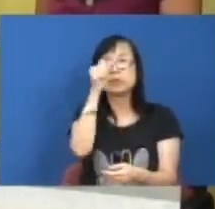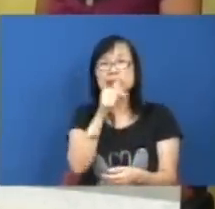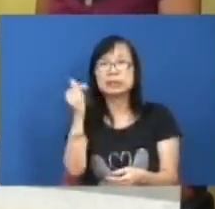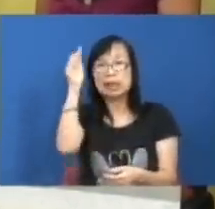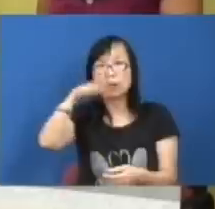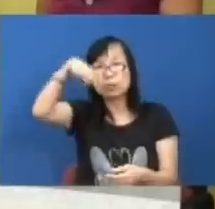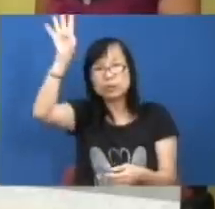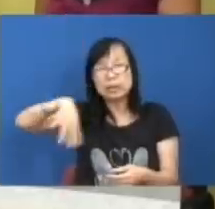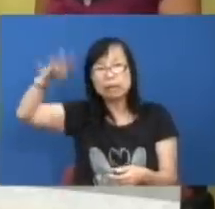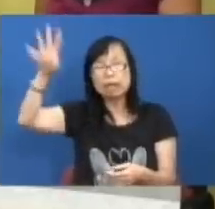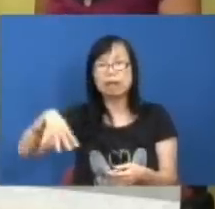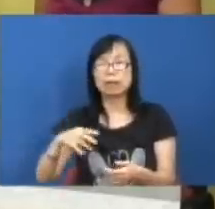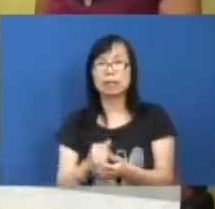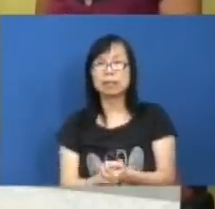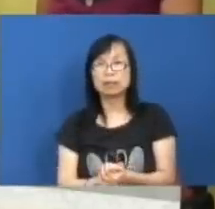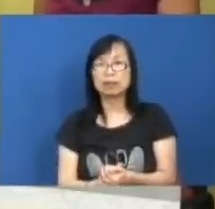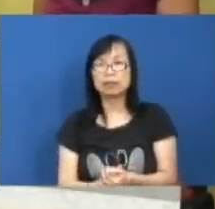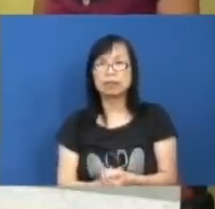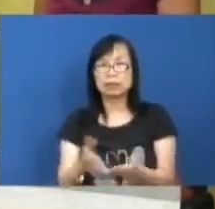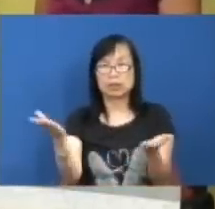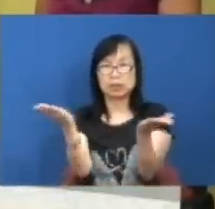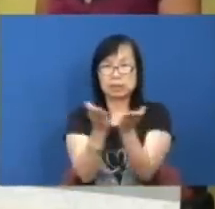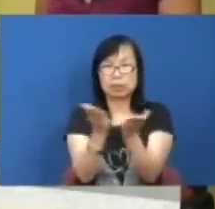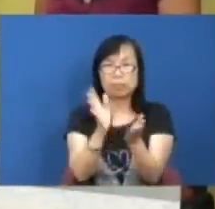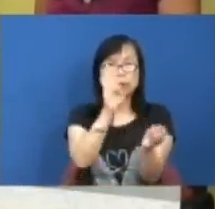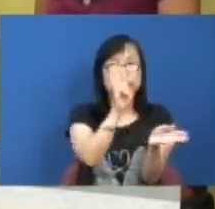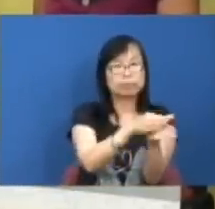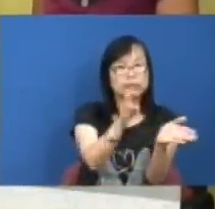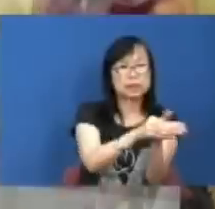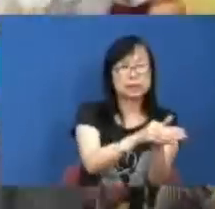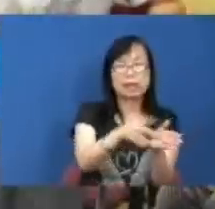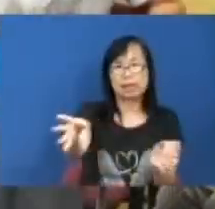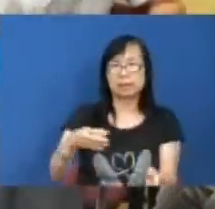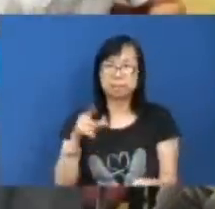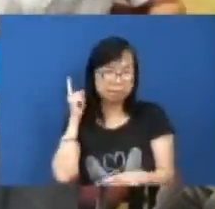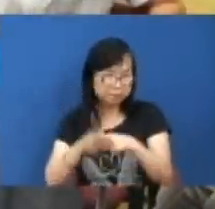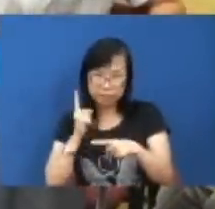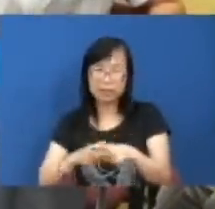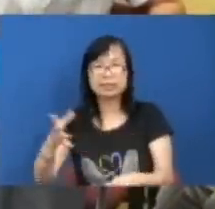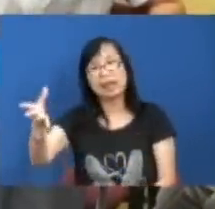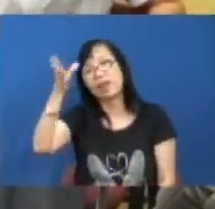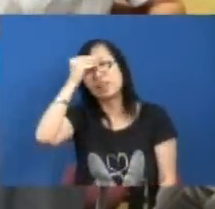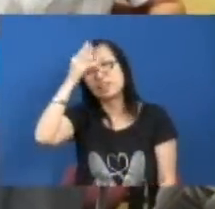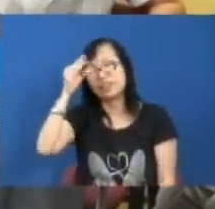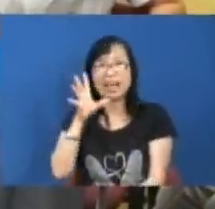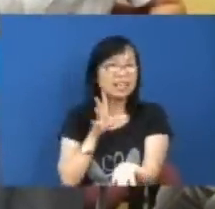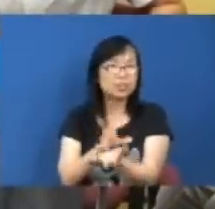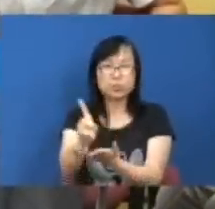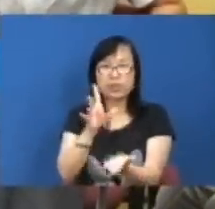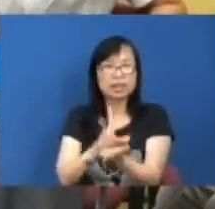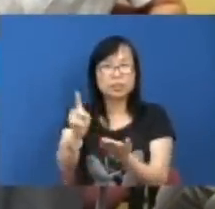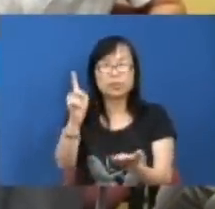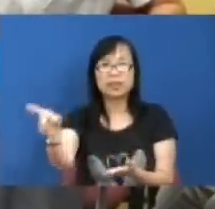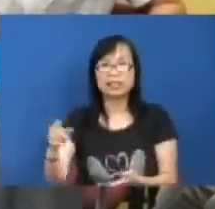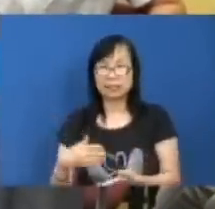適當嘅底漆？個目的就係確保嗰個附著力。 嗯，真係學到嘢，真係呢啲真係穿貨嚇。 係啊，我